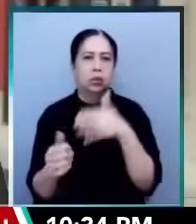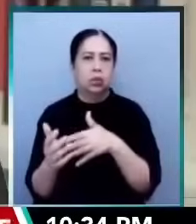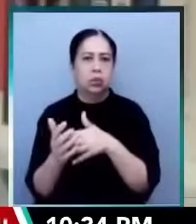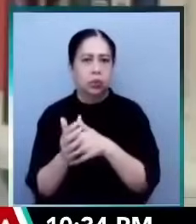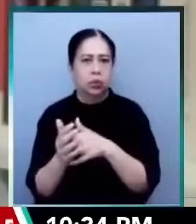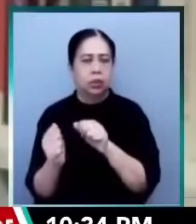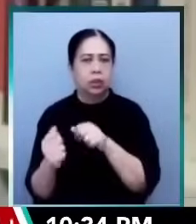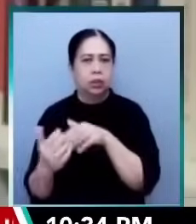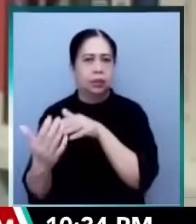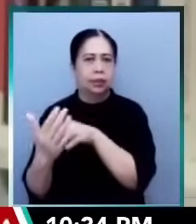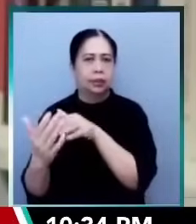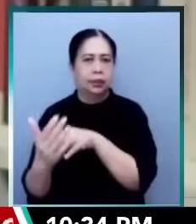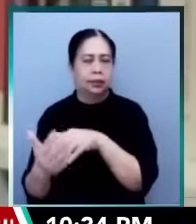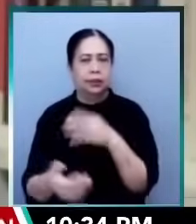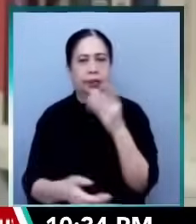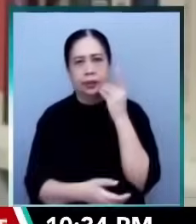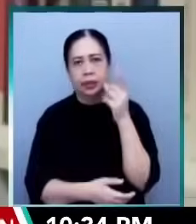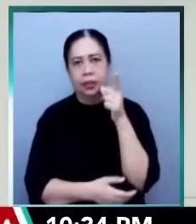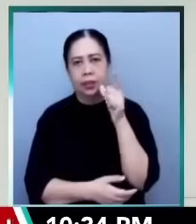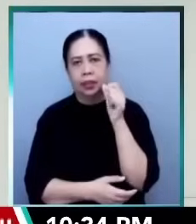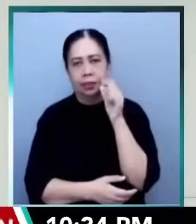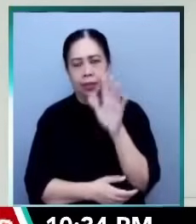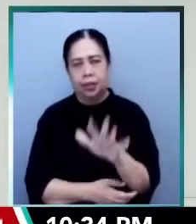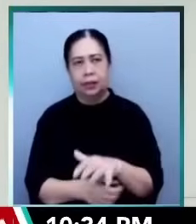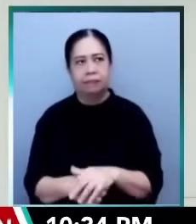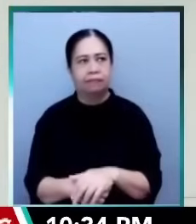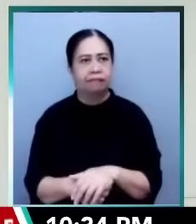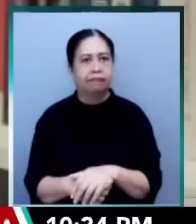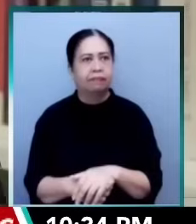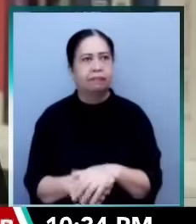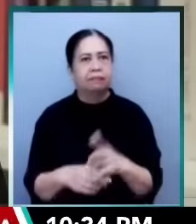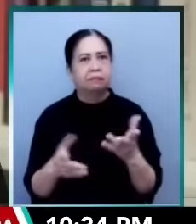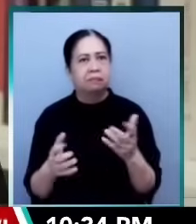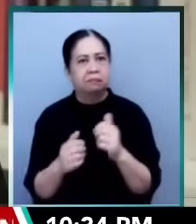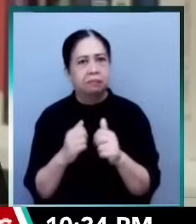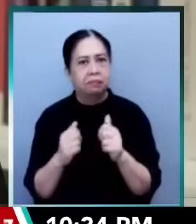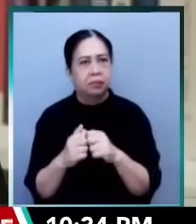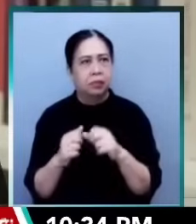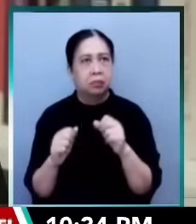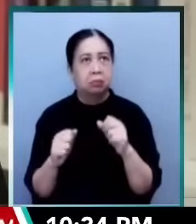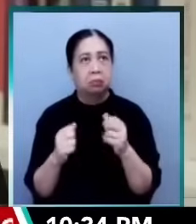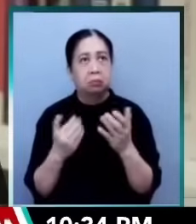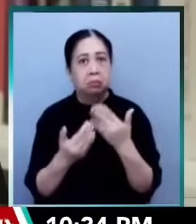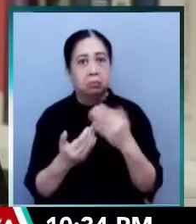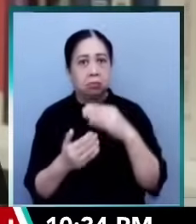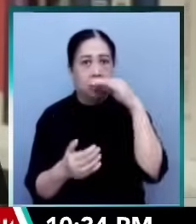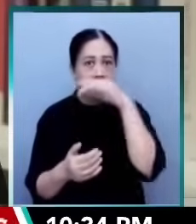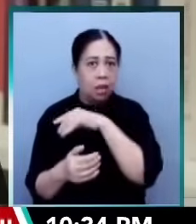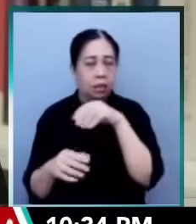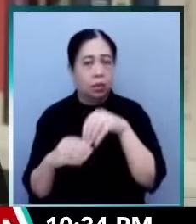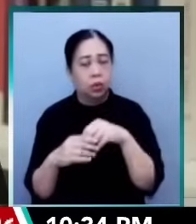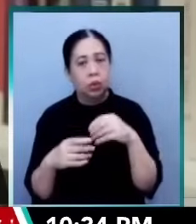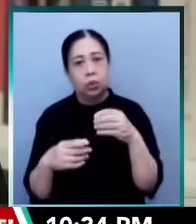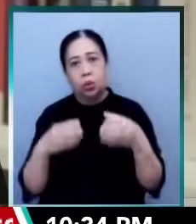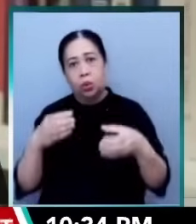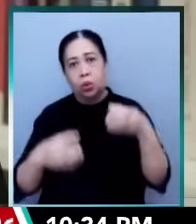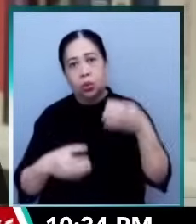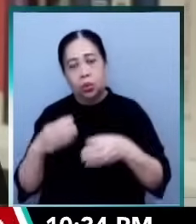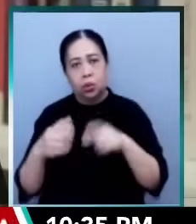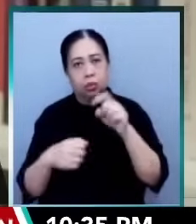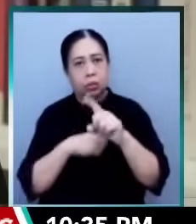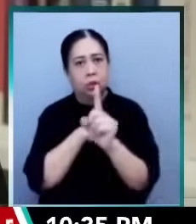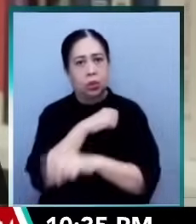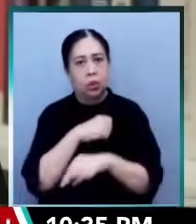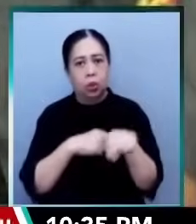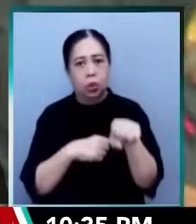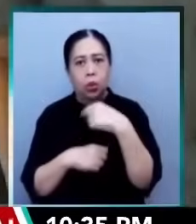a dangerous message that people lie in court. Eh, dapat talagang maparusahan to the full extent of the law yung mga